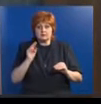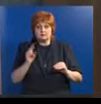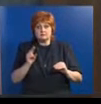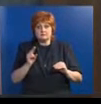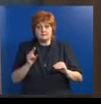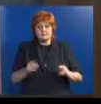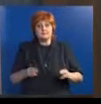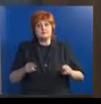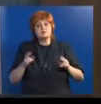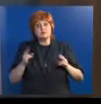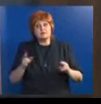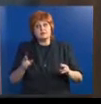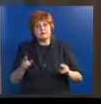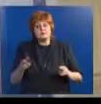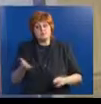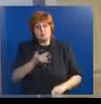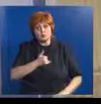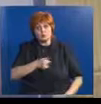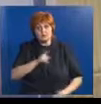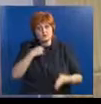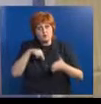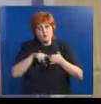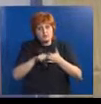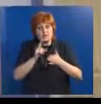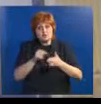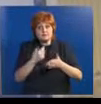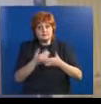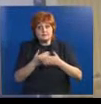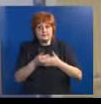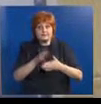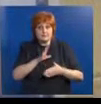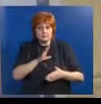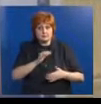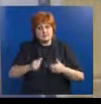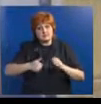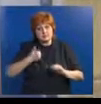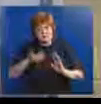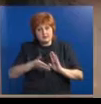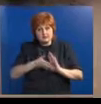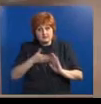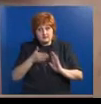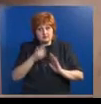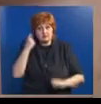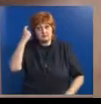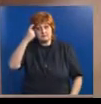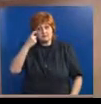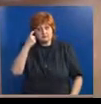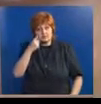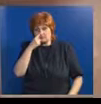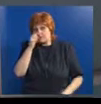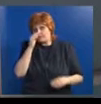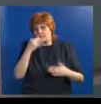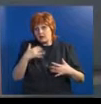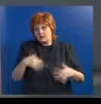раскрыванию преступлений в нашем городе. Что касается угонщиков, то былая смелость, вызванная горячительными напитками, куда-то